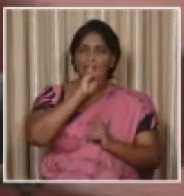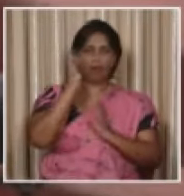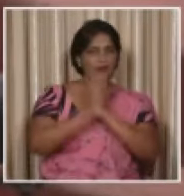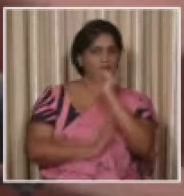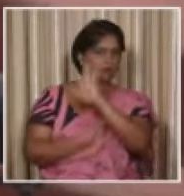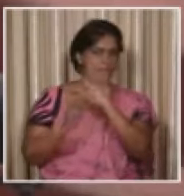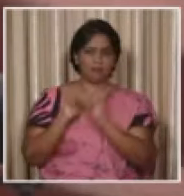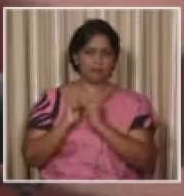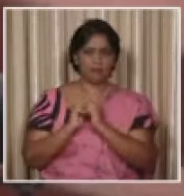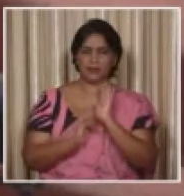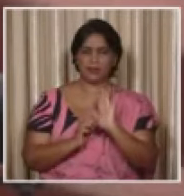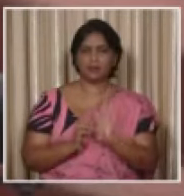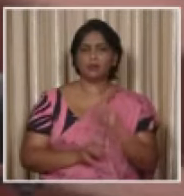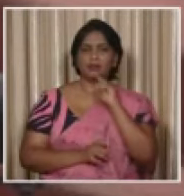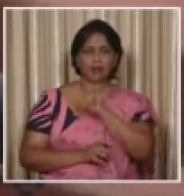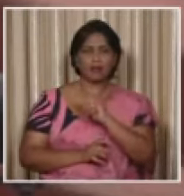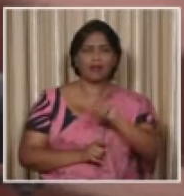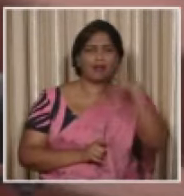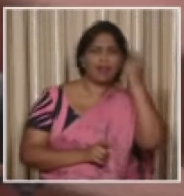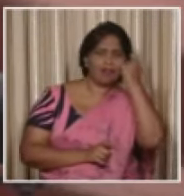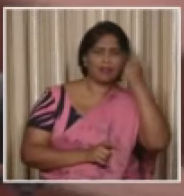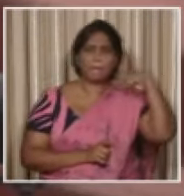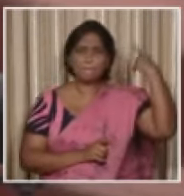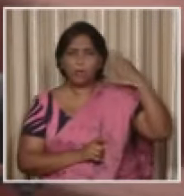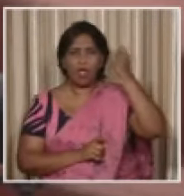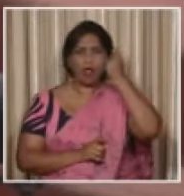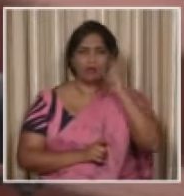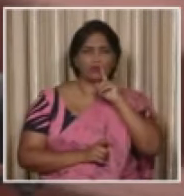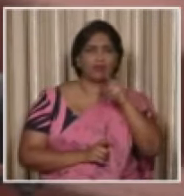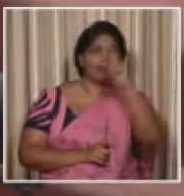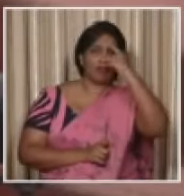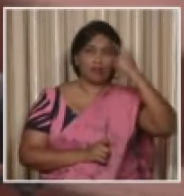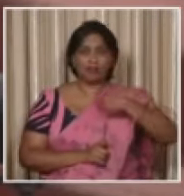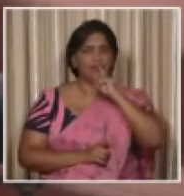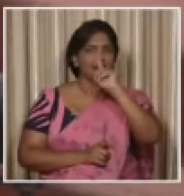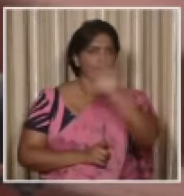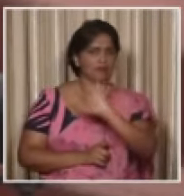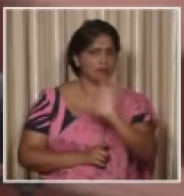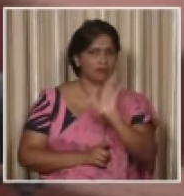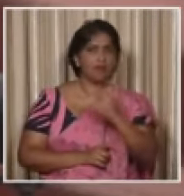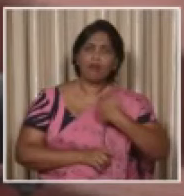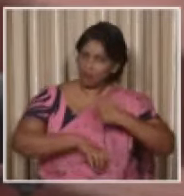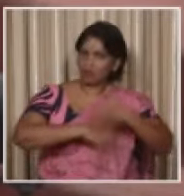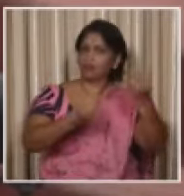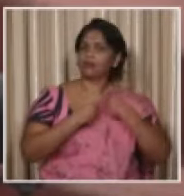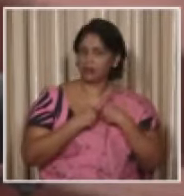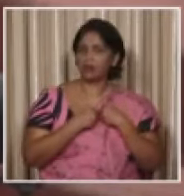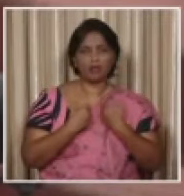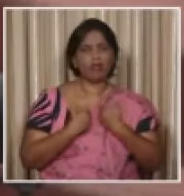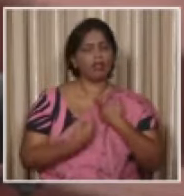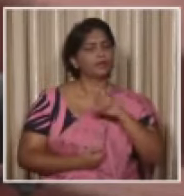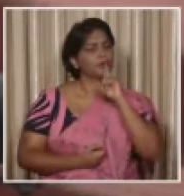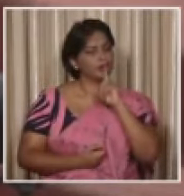තියෙනවා ඒක කිසි ප්‍රශ්නයක් නැහැ හැබැයි එතුමාට අනුන්ගේ අදහස් මේ පිස්සු අදහස් කියලා එයාට ඕන ඕනේව කියන්න බෑ කාලේ අරගෙන. එහෙමනම් අපටත් අවස්ථාවක් දෙන්න. අපි